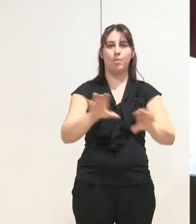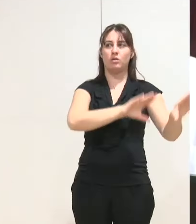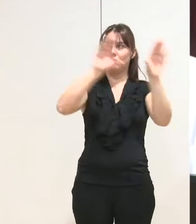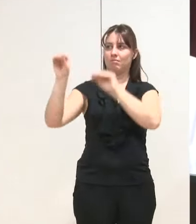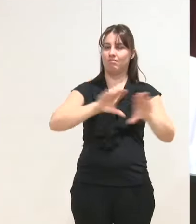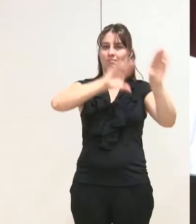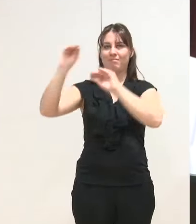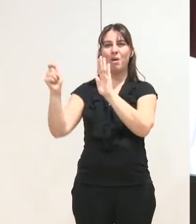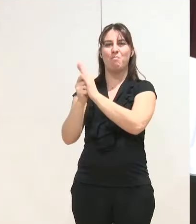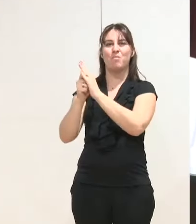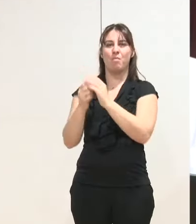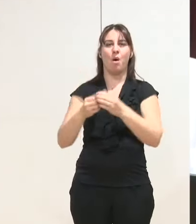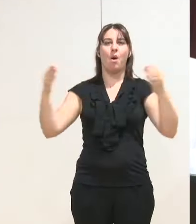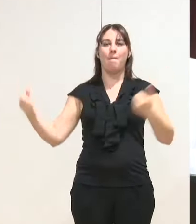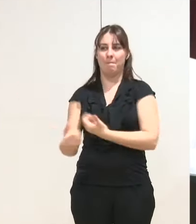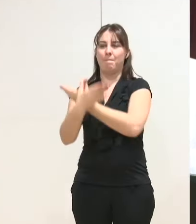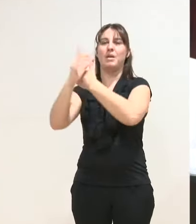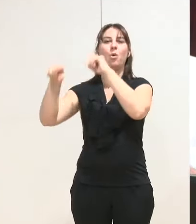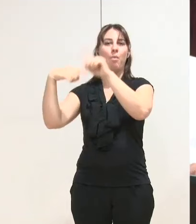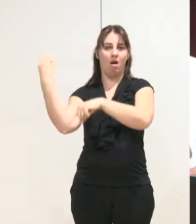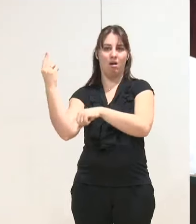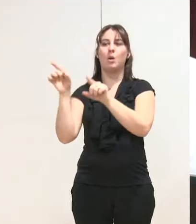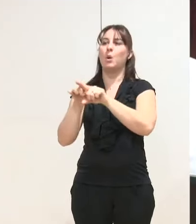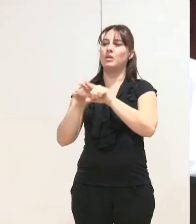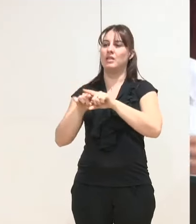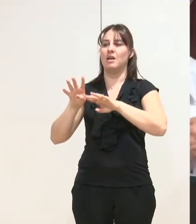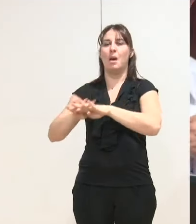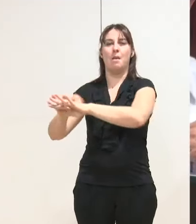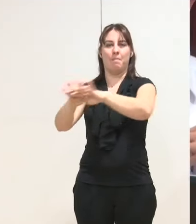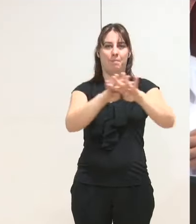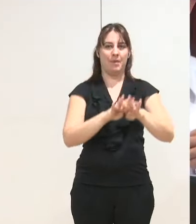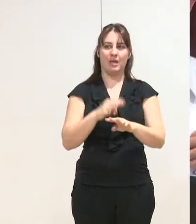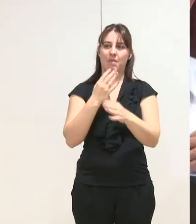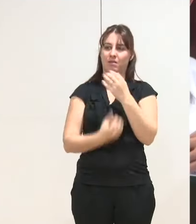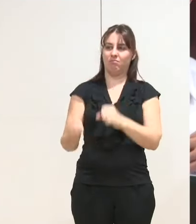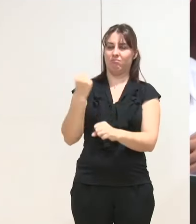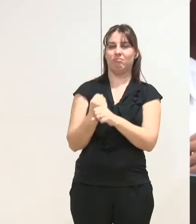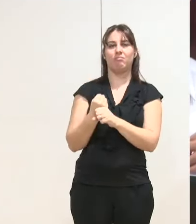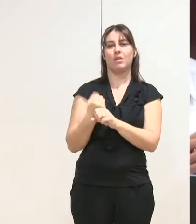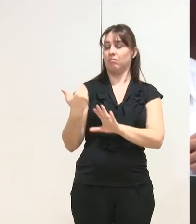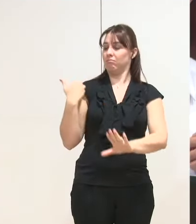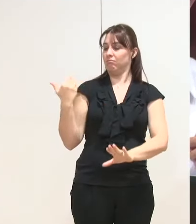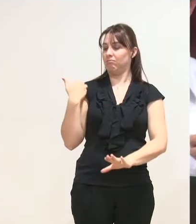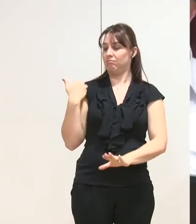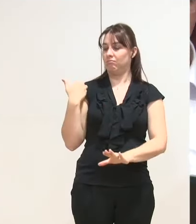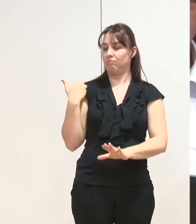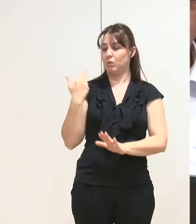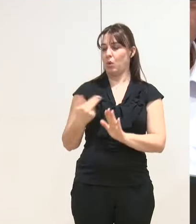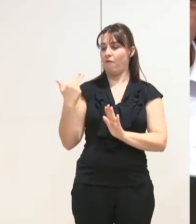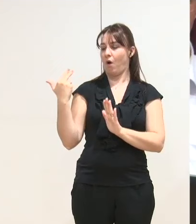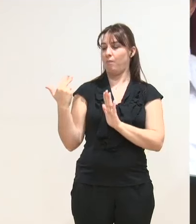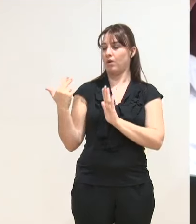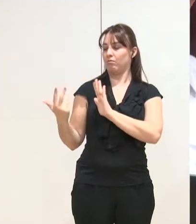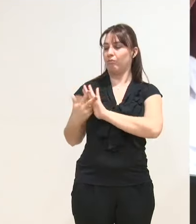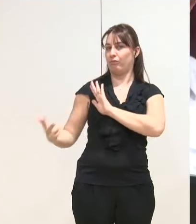création de la métropole et des périmètres actés par les élus métropolitains en novembre dernier il